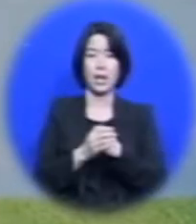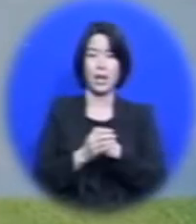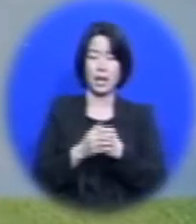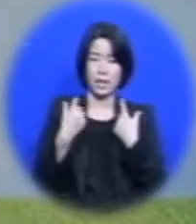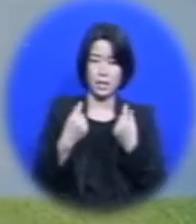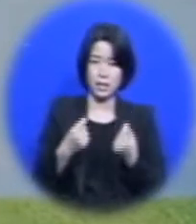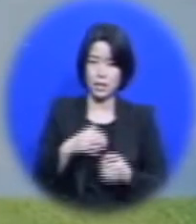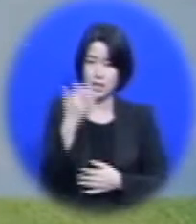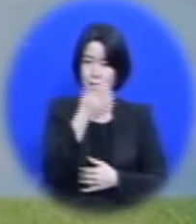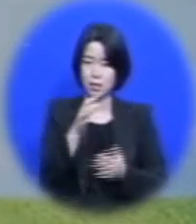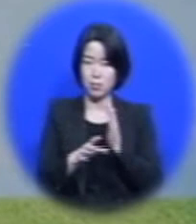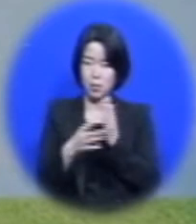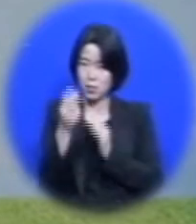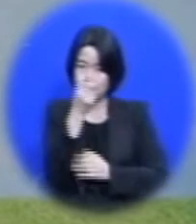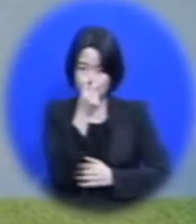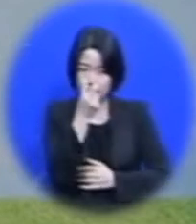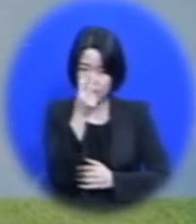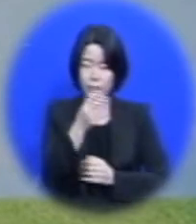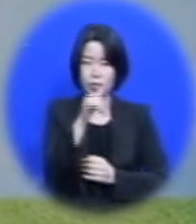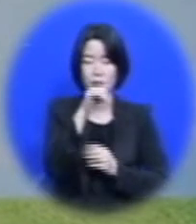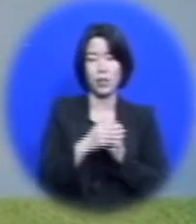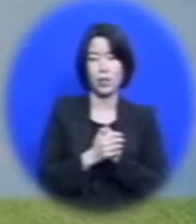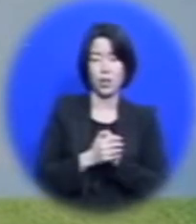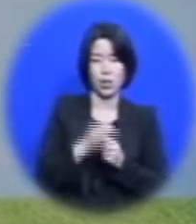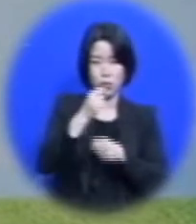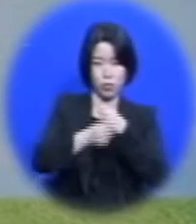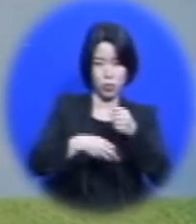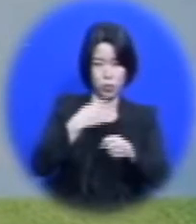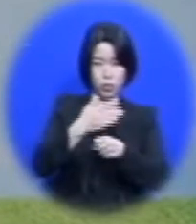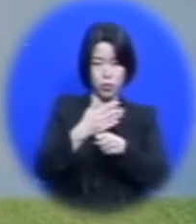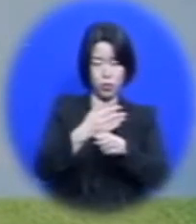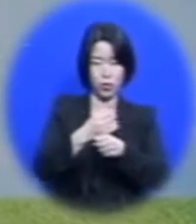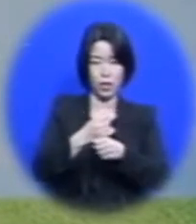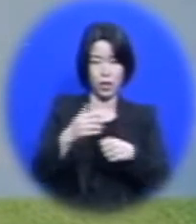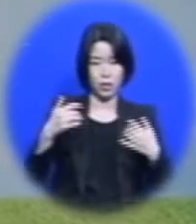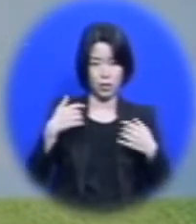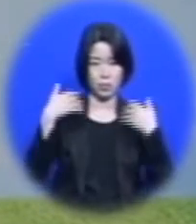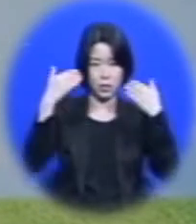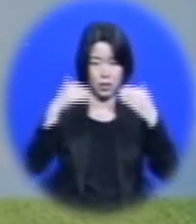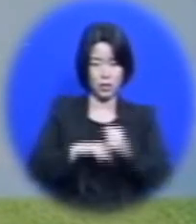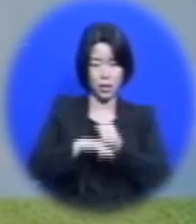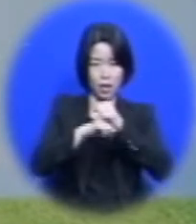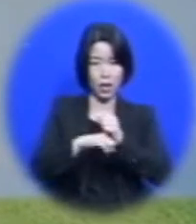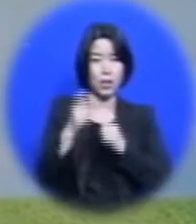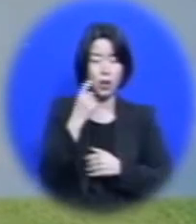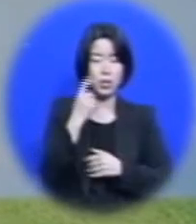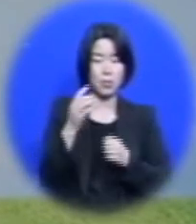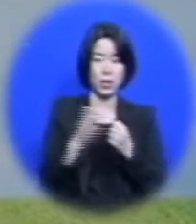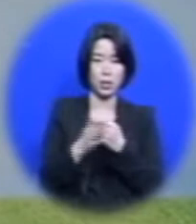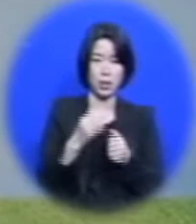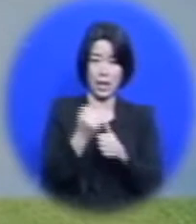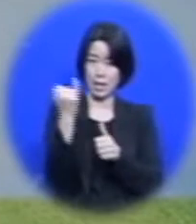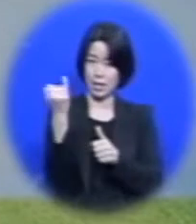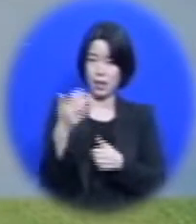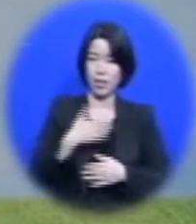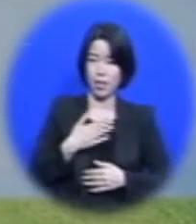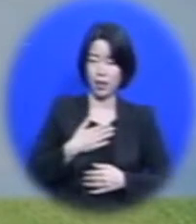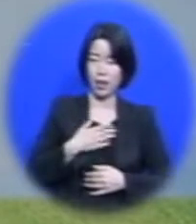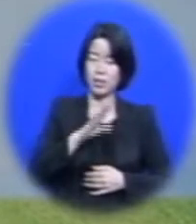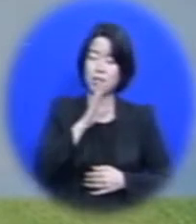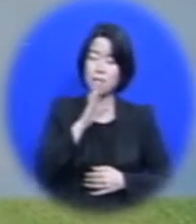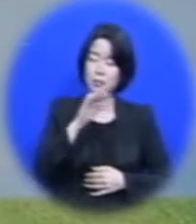여전히 음란물에 탐닉했다. 수십 년 동안 연마해온 속임수 덕분에 아내는 내가 정말로 자상하고 훌륭한